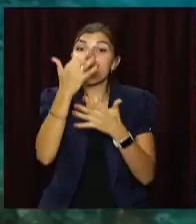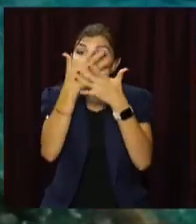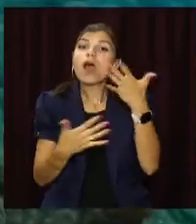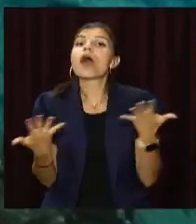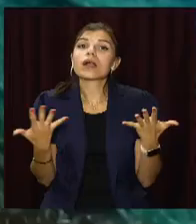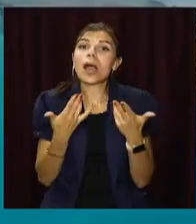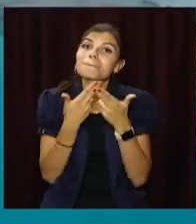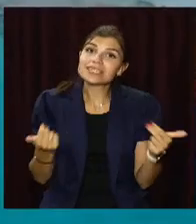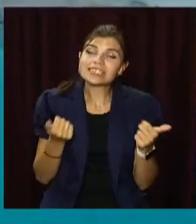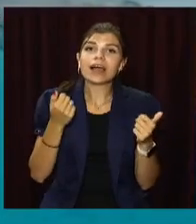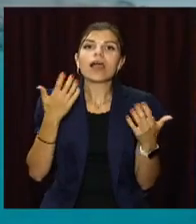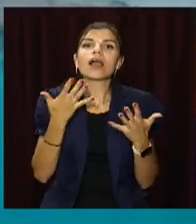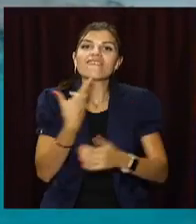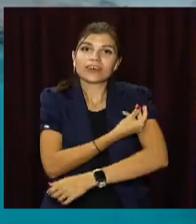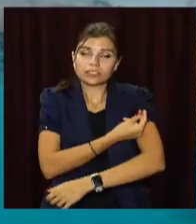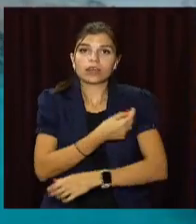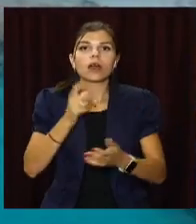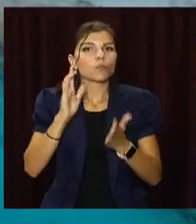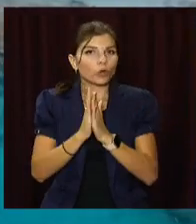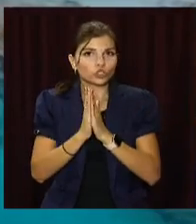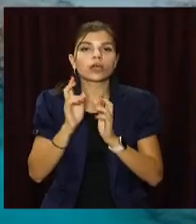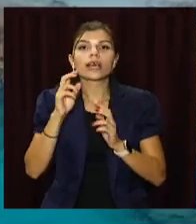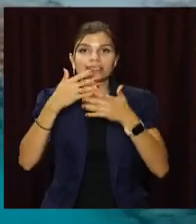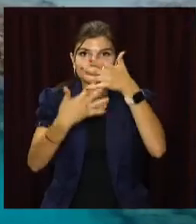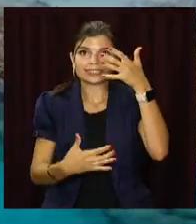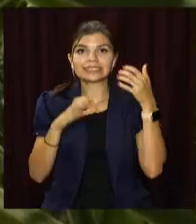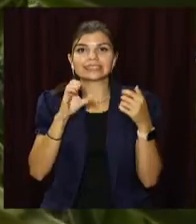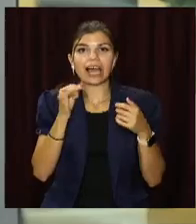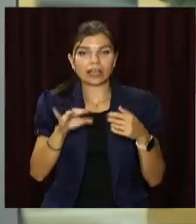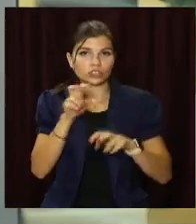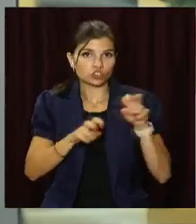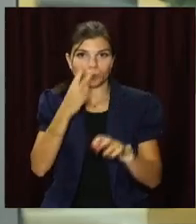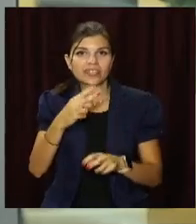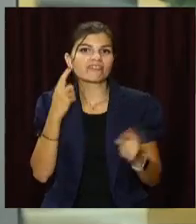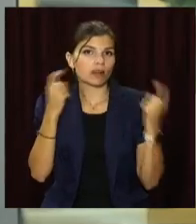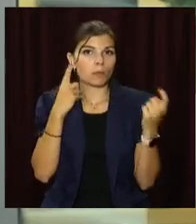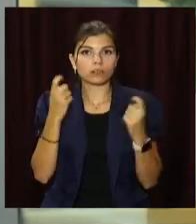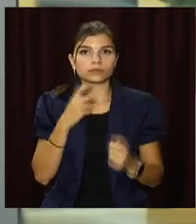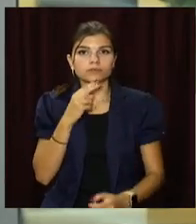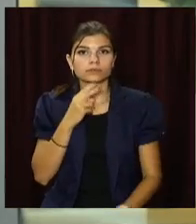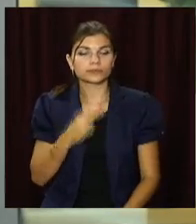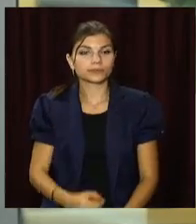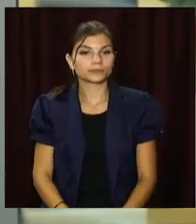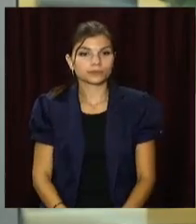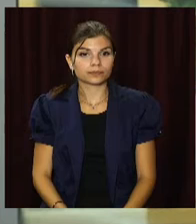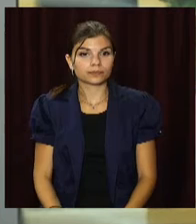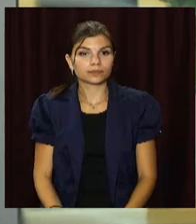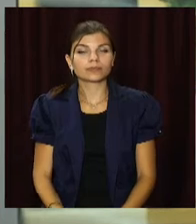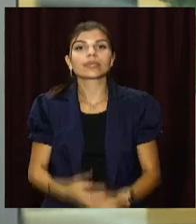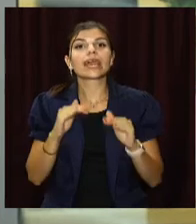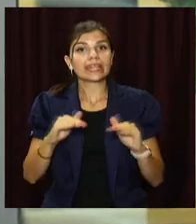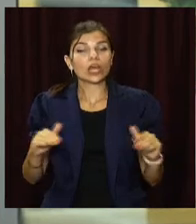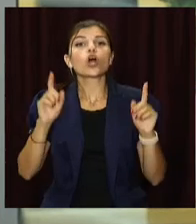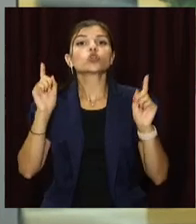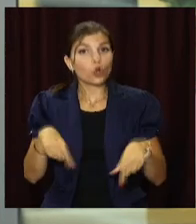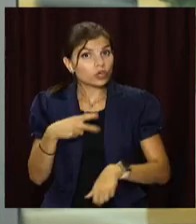та додаткову інформацію про в'їзд на Кіпр можна на сайті відомства. Дітей також вакцинуватимуть. Міністерство